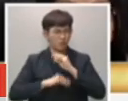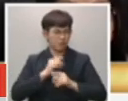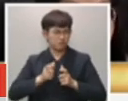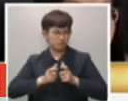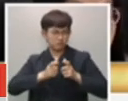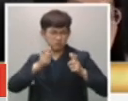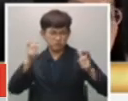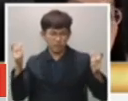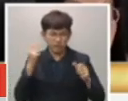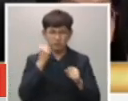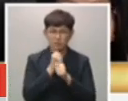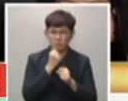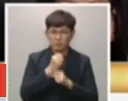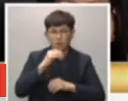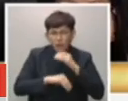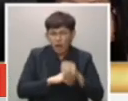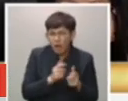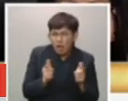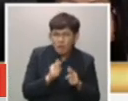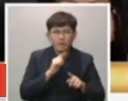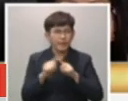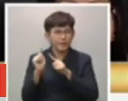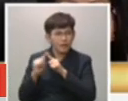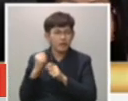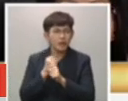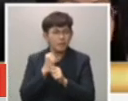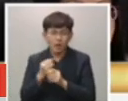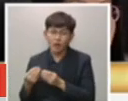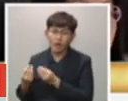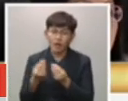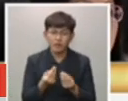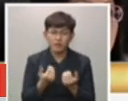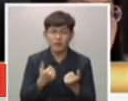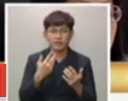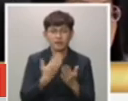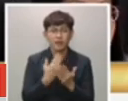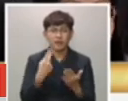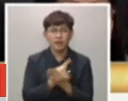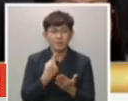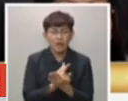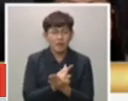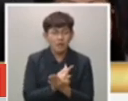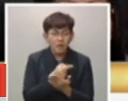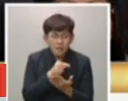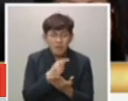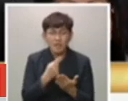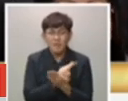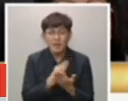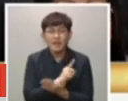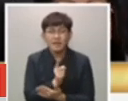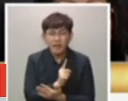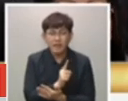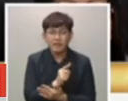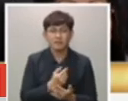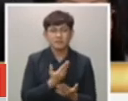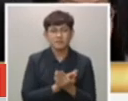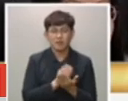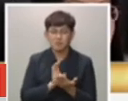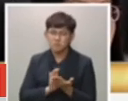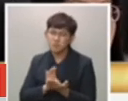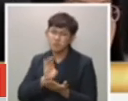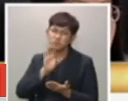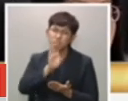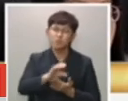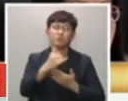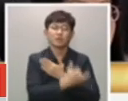งการใหญ่โครงการน้อยวันนี้เขาได้กำไรแล้วกำไรส่วนเกินไปที่ไหนเขาขนการลงทุนไปต่างประเทศหมดเพราะเข